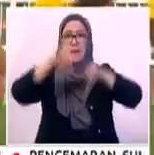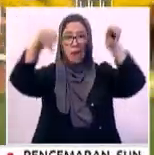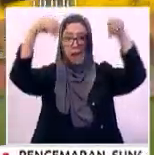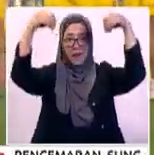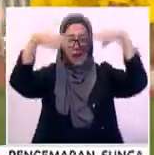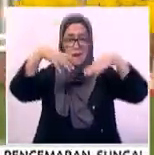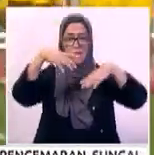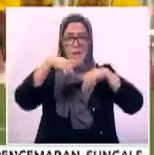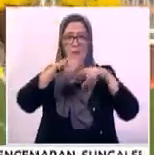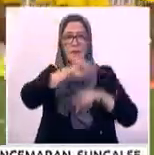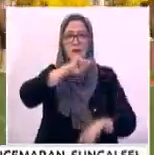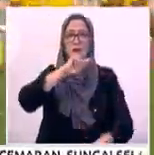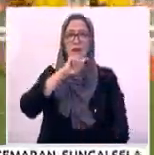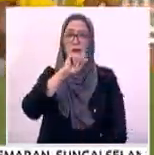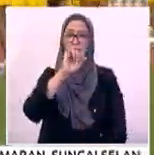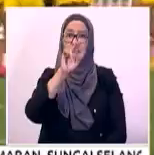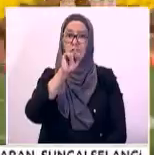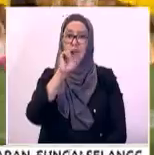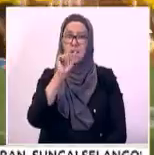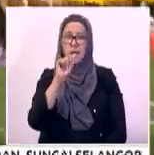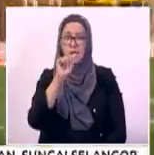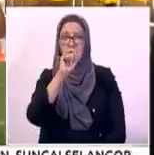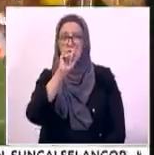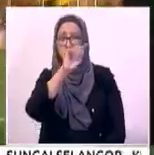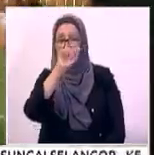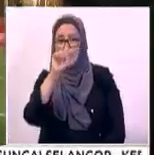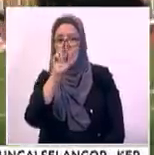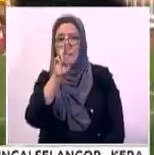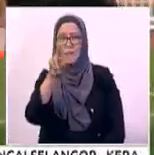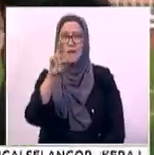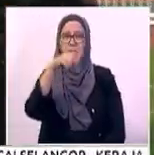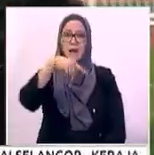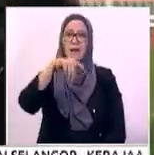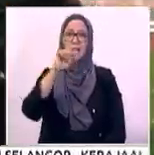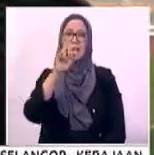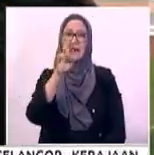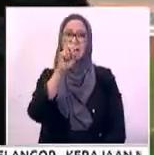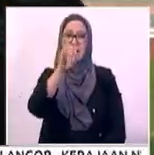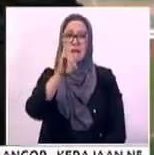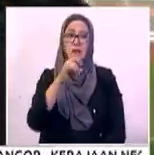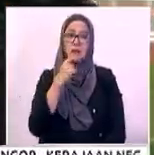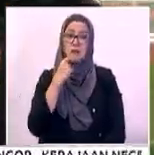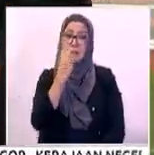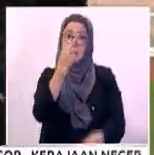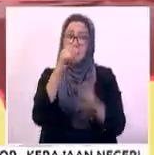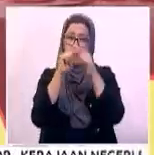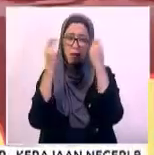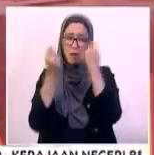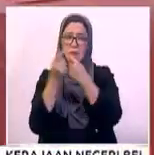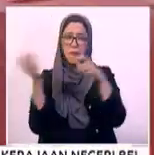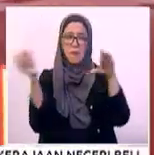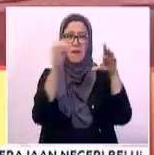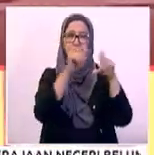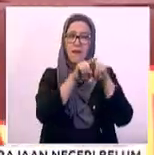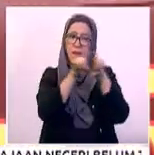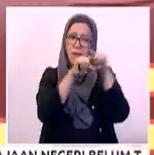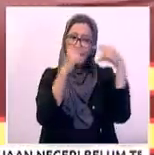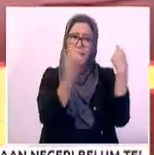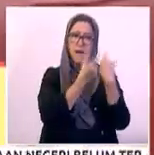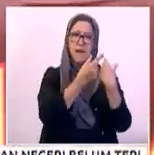Paroi. Dua lagi pasukan yang diletakkan dalam kumpulan yang sama ialah PKNS FC dan Terengganu FC.